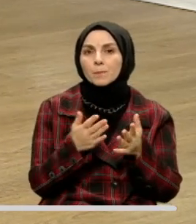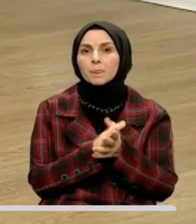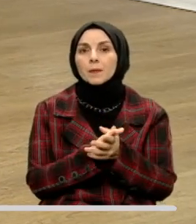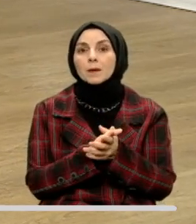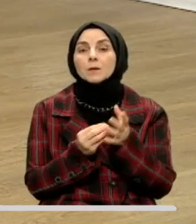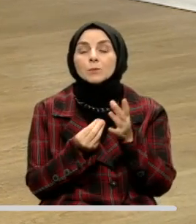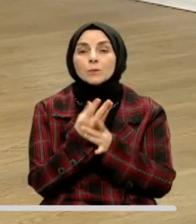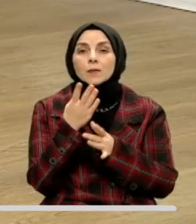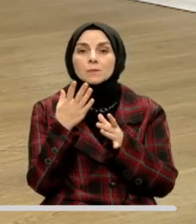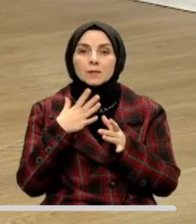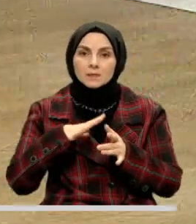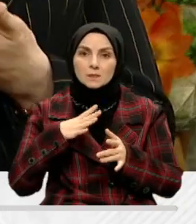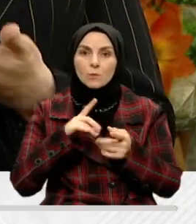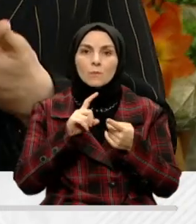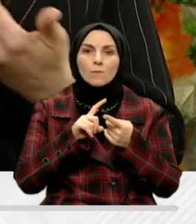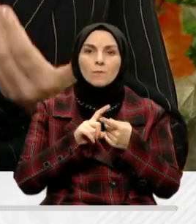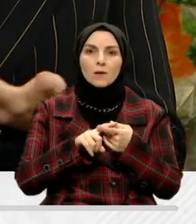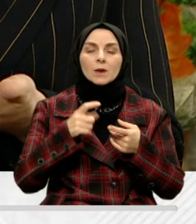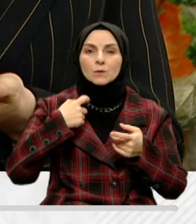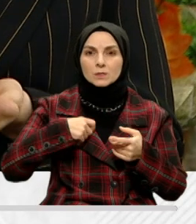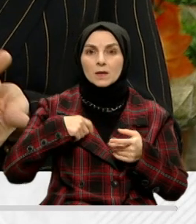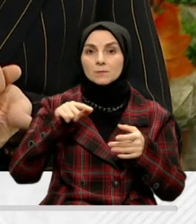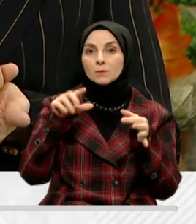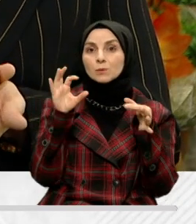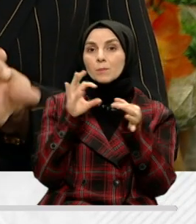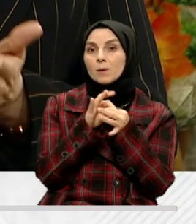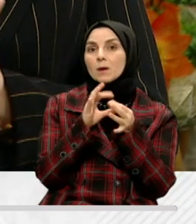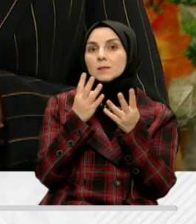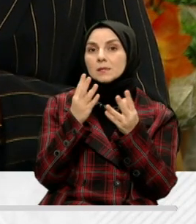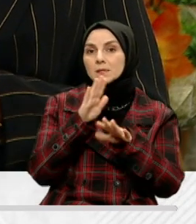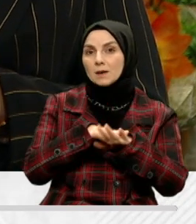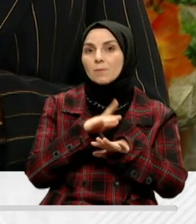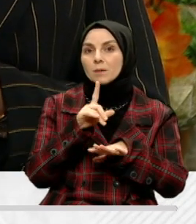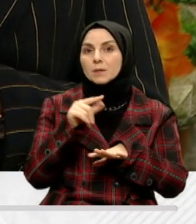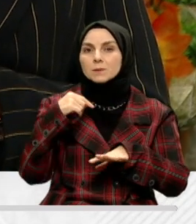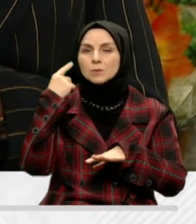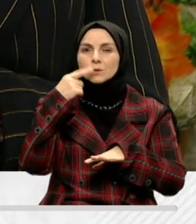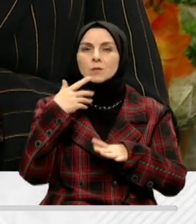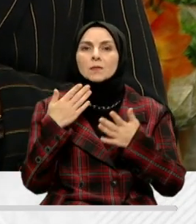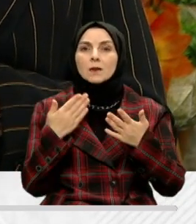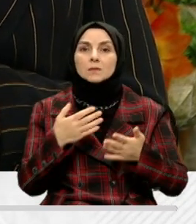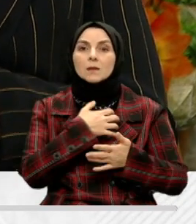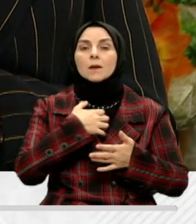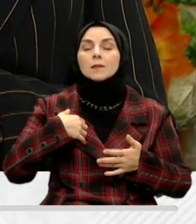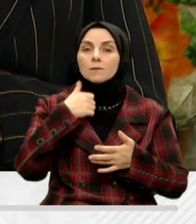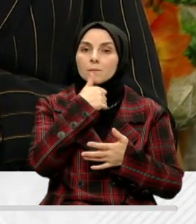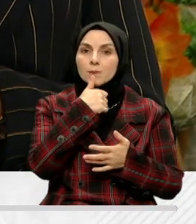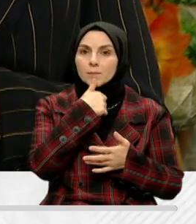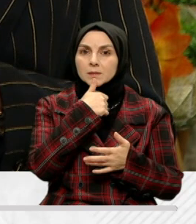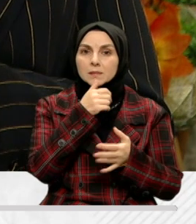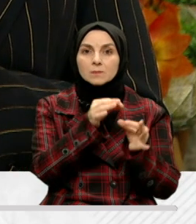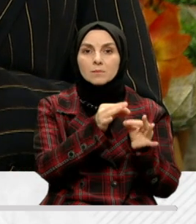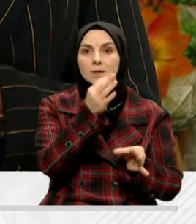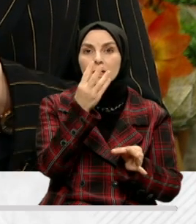üretmek istiyorum ve yeteneğimle bunu ilişkilendirmem lazım. Dolayısıyla aslında anne babanın birey olarak,